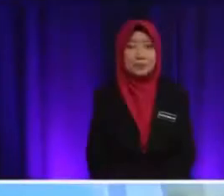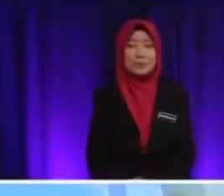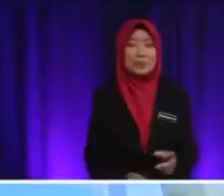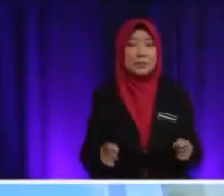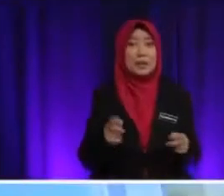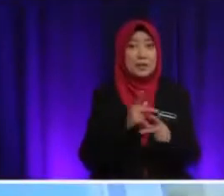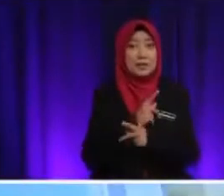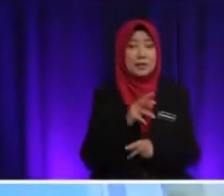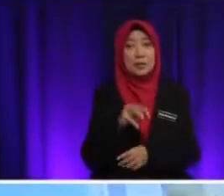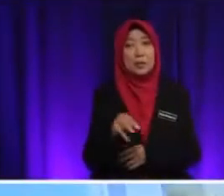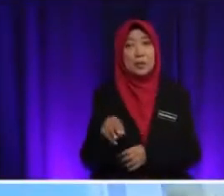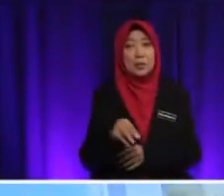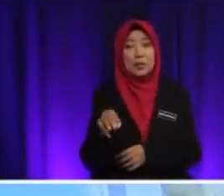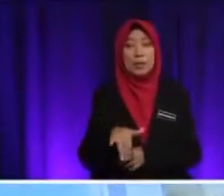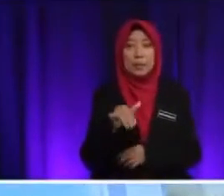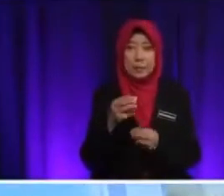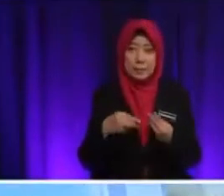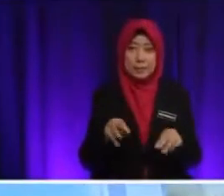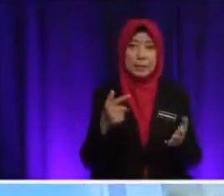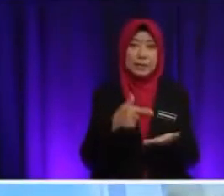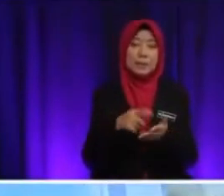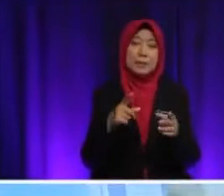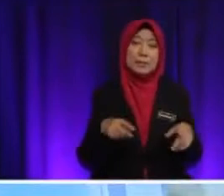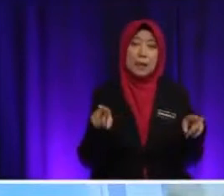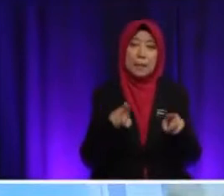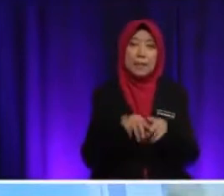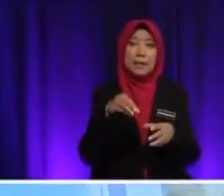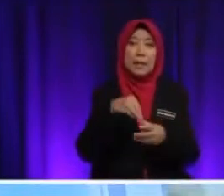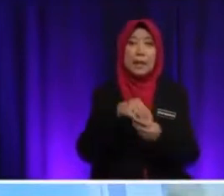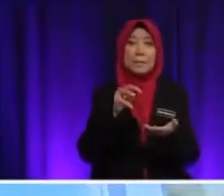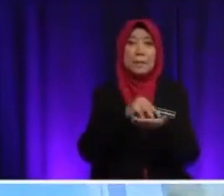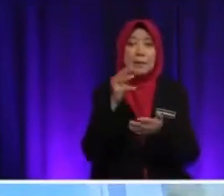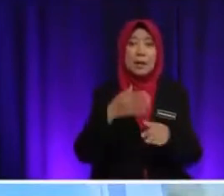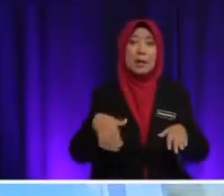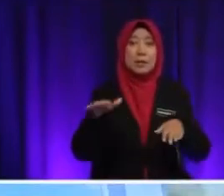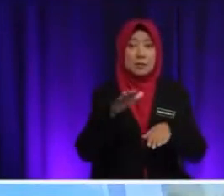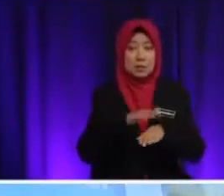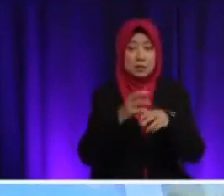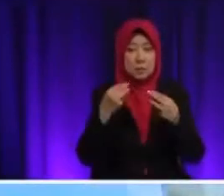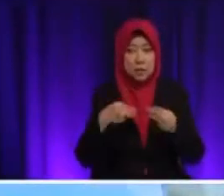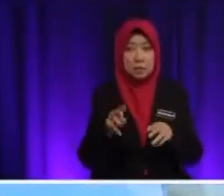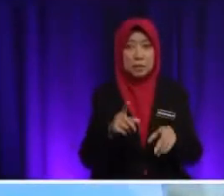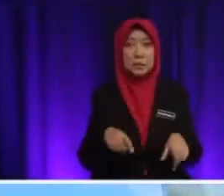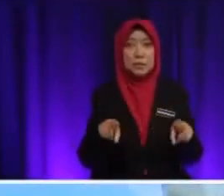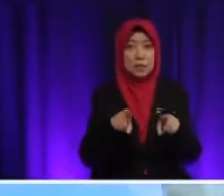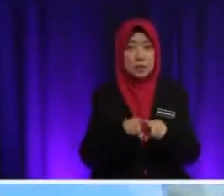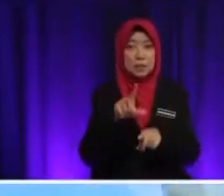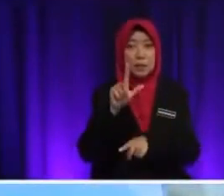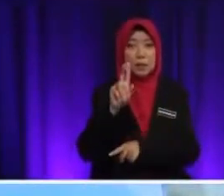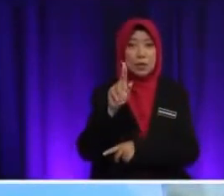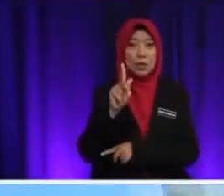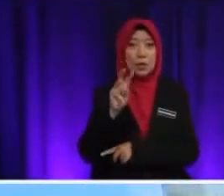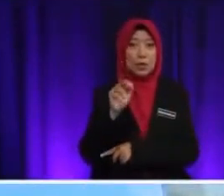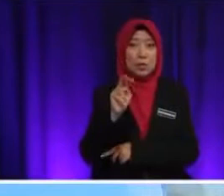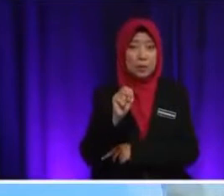Terima kasih kepada murid-murid yang masih lagi sudi bersama dengan kami dalam Menengah Atas. Masih lagi bersama dengan saya, Lokman Hakim. Kita ada di